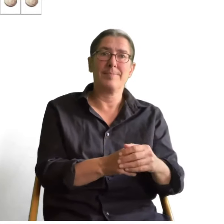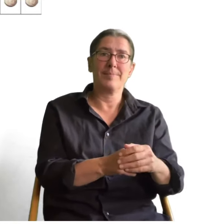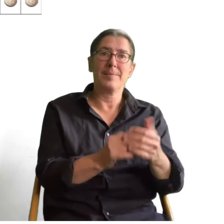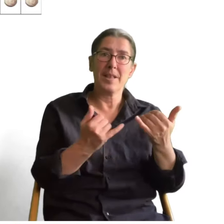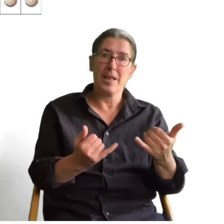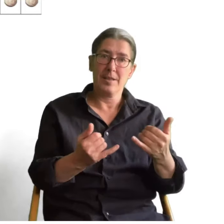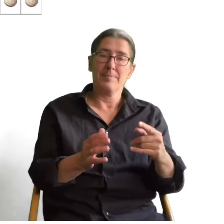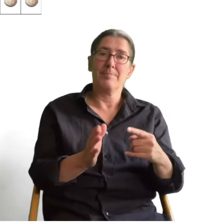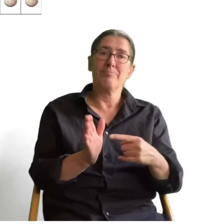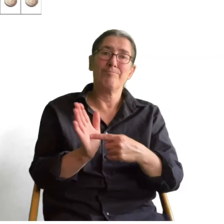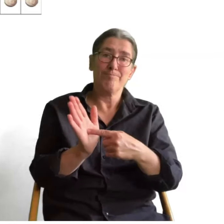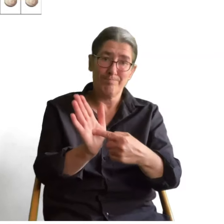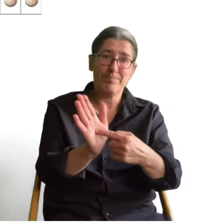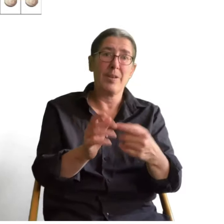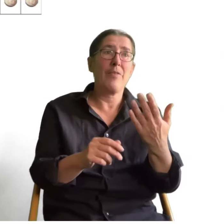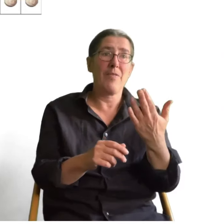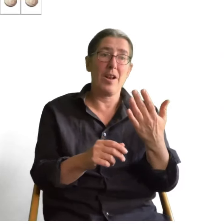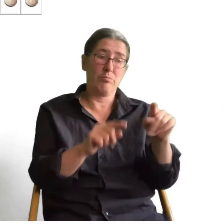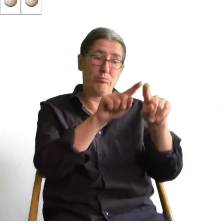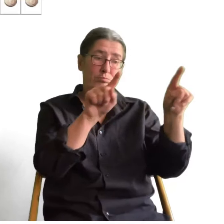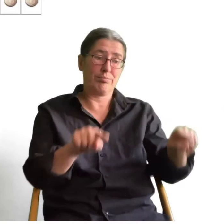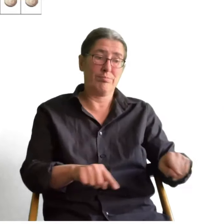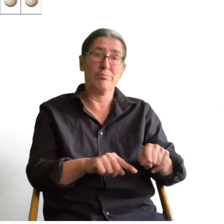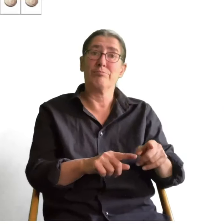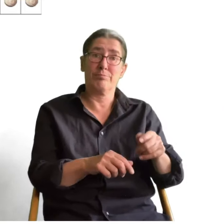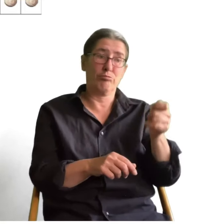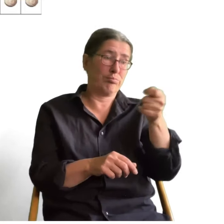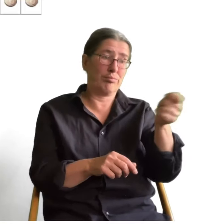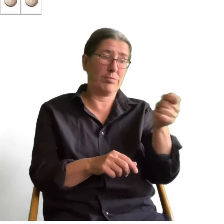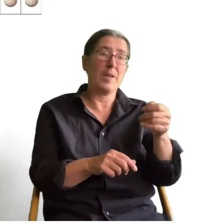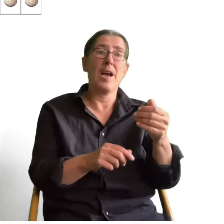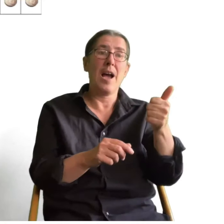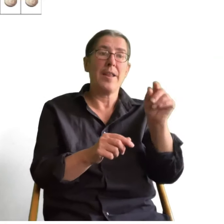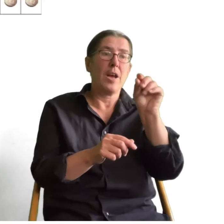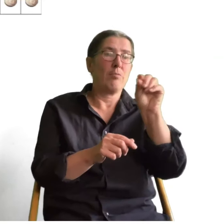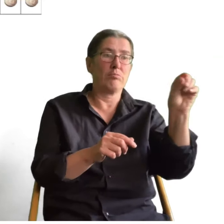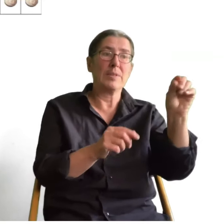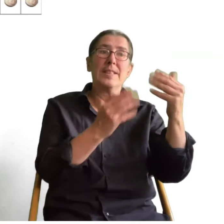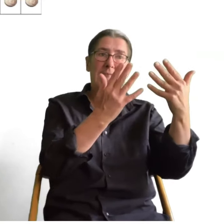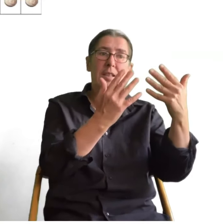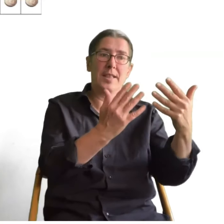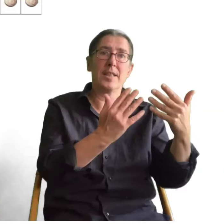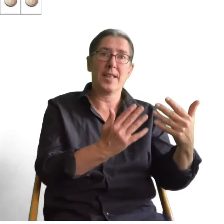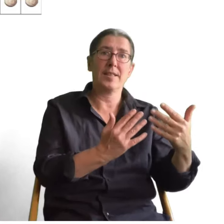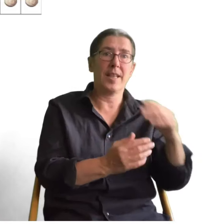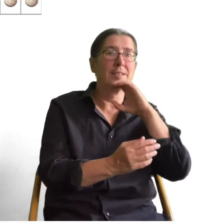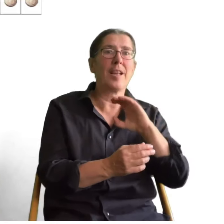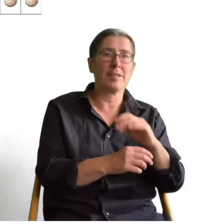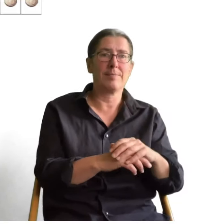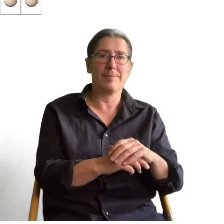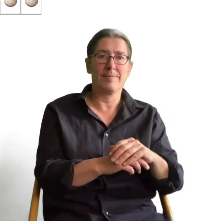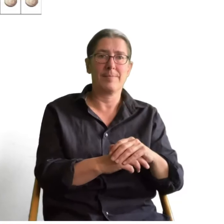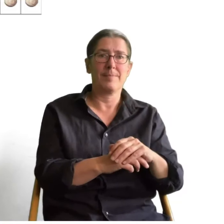Hundertstel. Jetzt zeige ich euch mal, wie viel das sind auf diesen Dingen. In einer Reihe sind immer